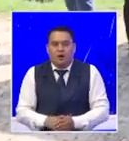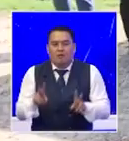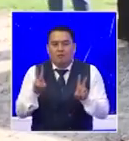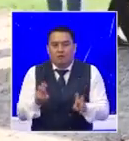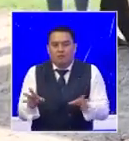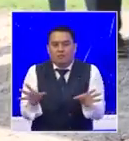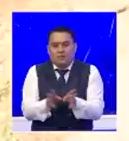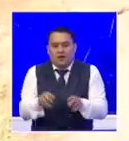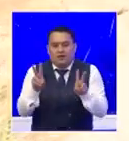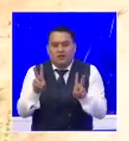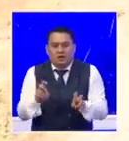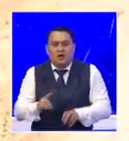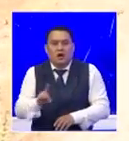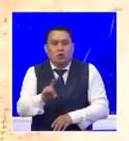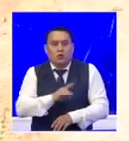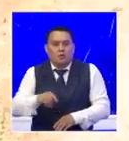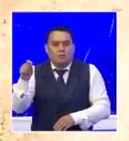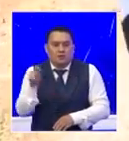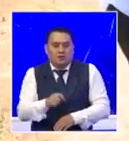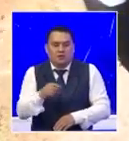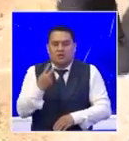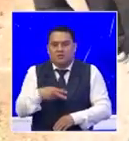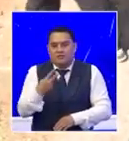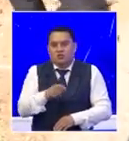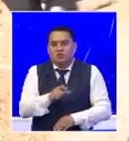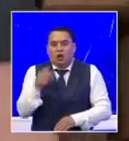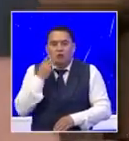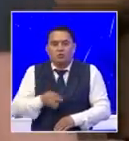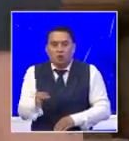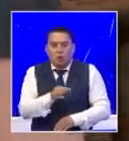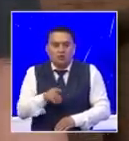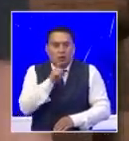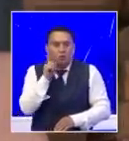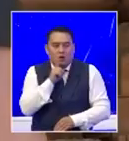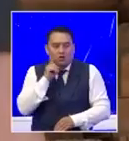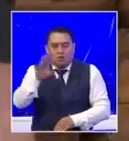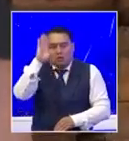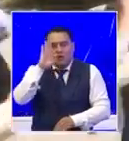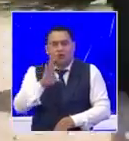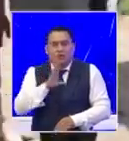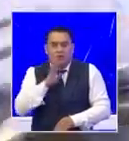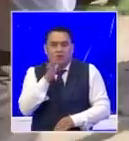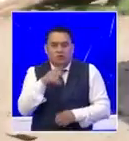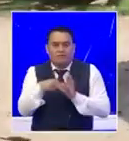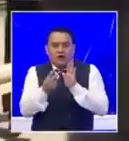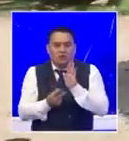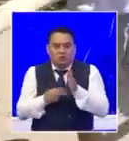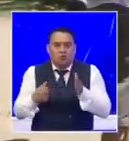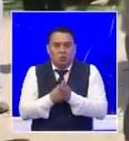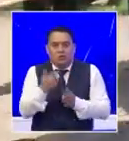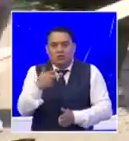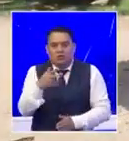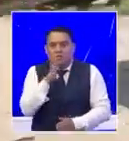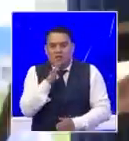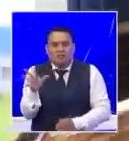акции «Безбергемус» в Мактааральский район прибыло 20 добровольцев из ЖТСУ. Это молодые парни и девушки в возрасте от 18 до 30